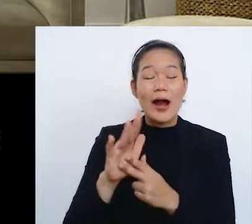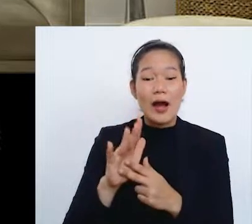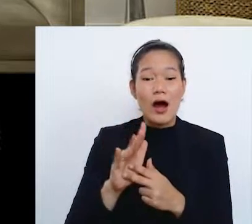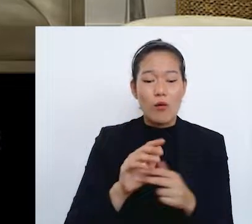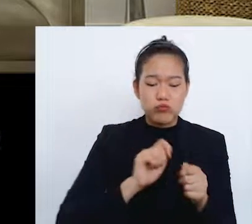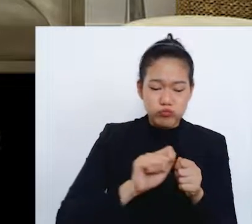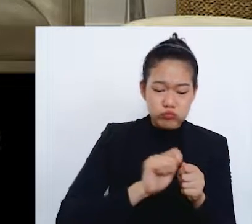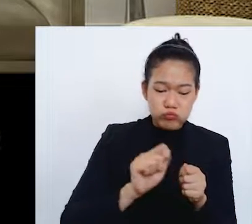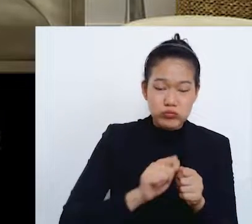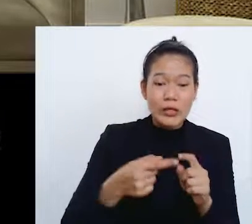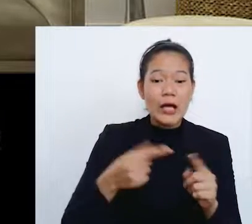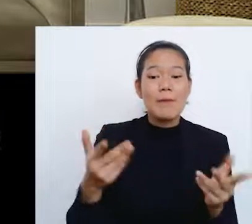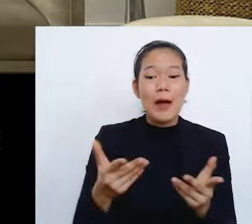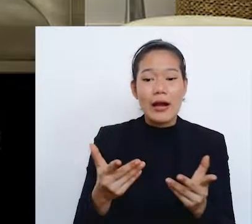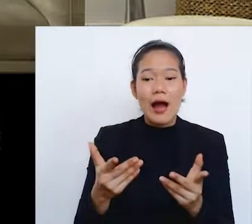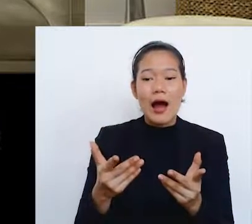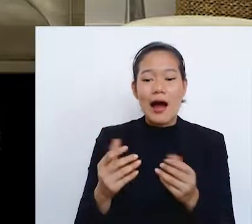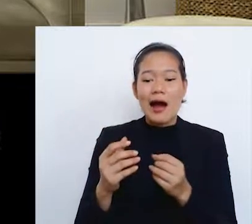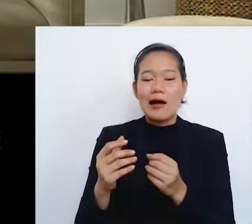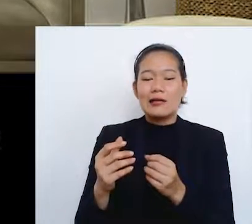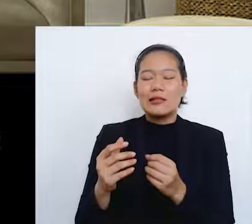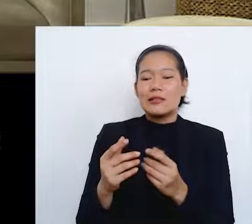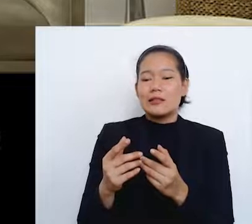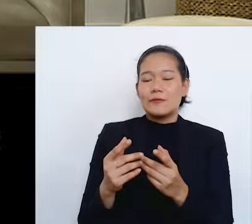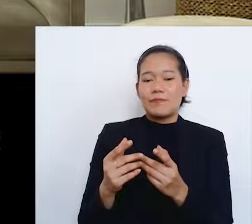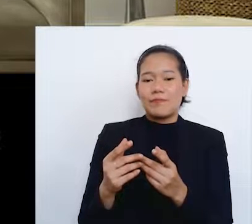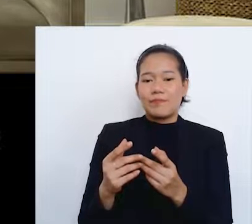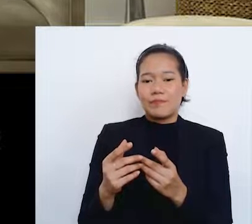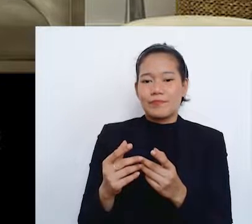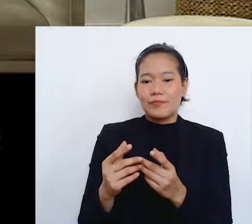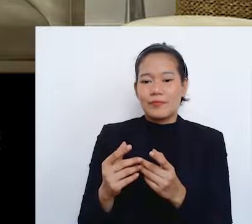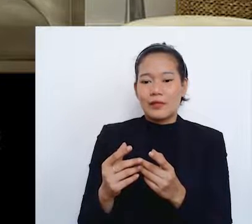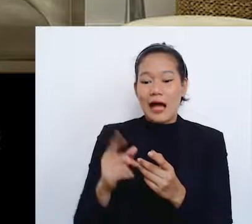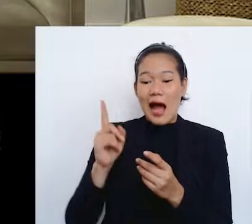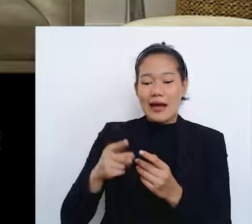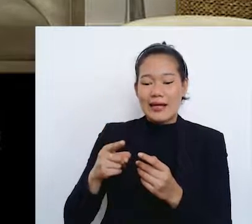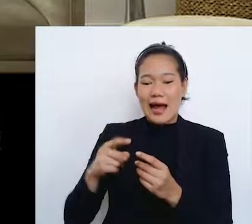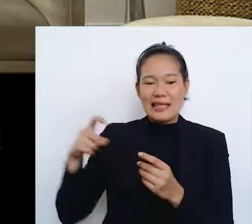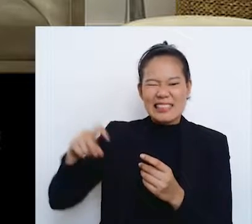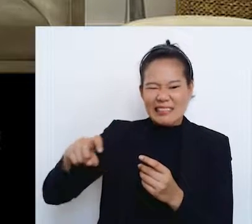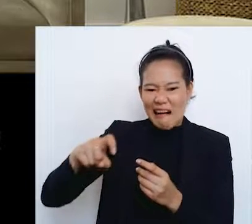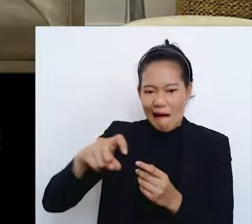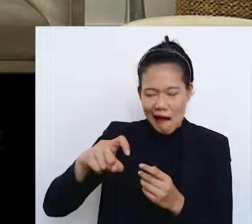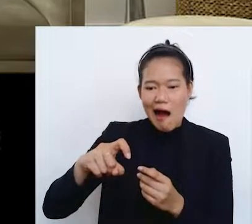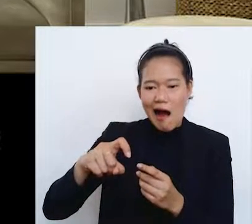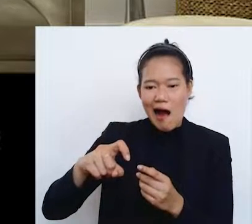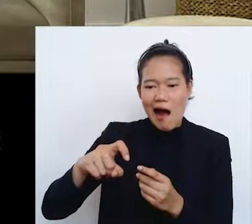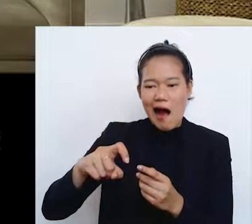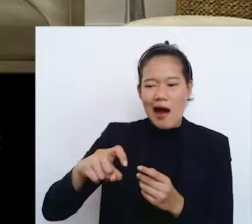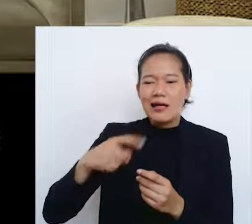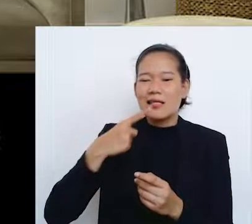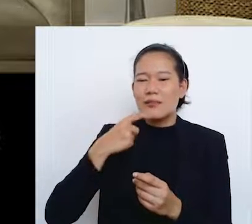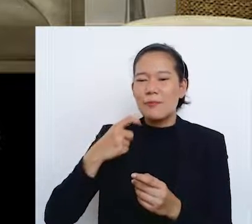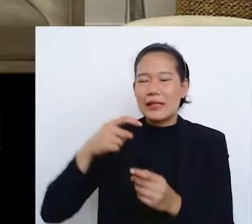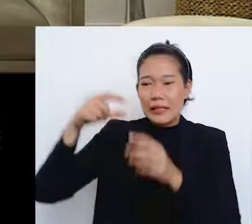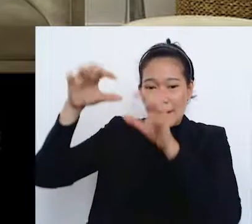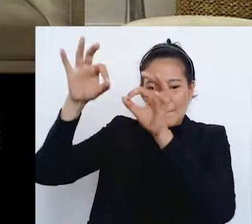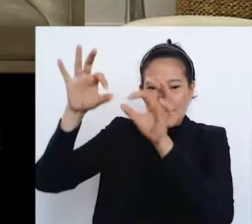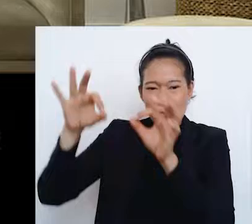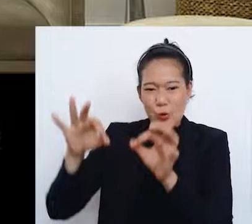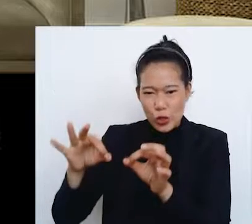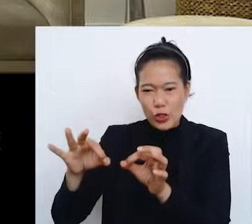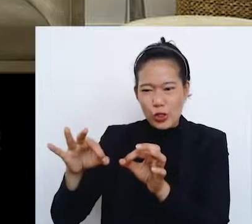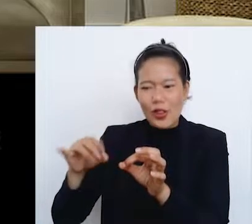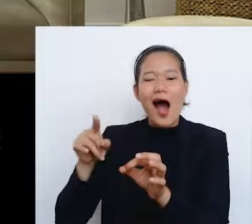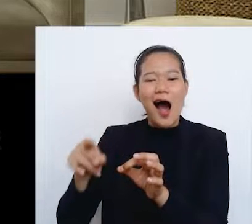itu dihasilkan dari getah yang dikeluarkan oleh serangga yang berbentuk seperti